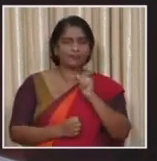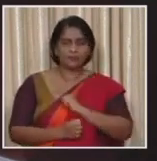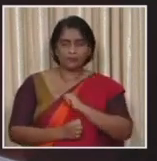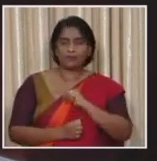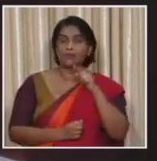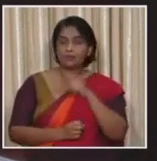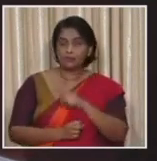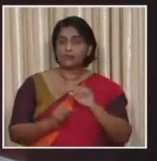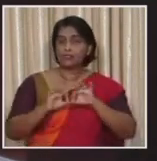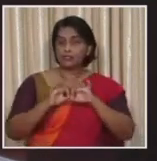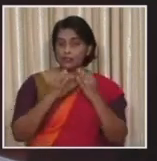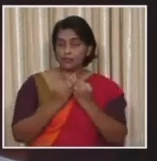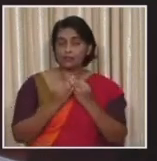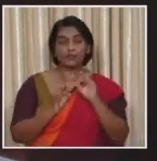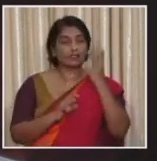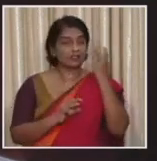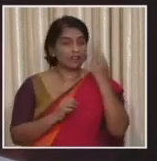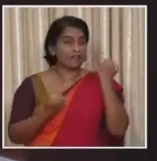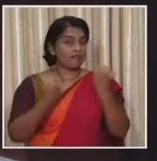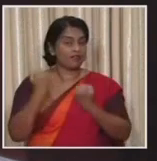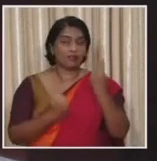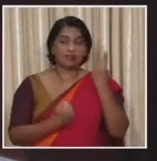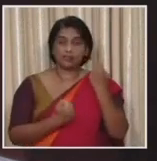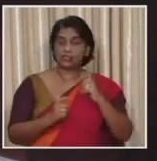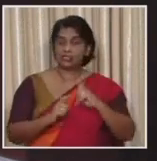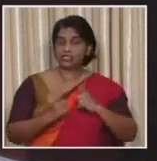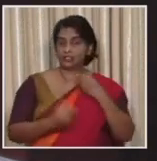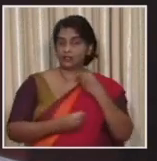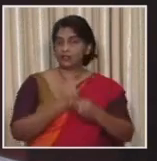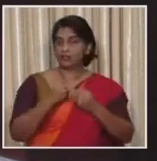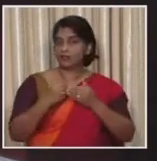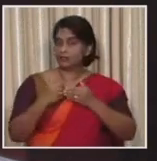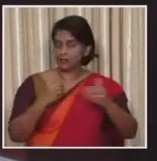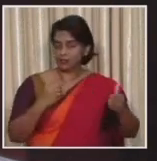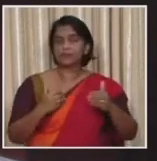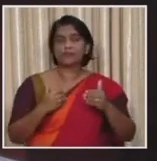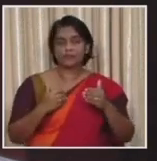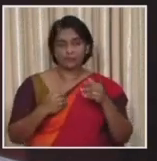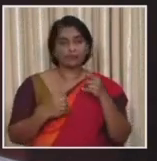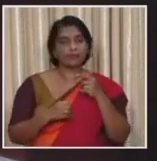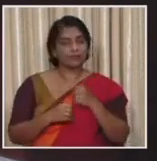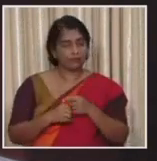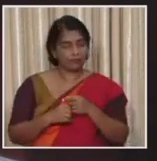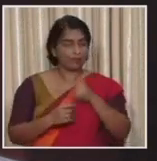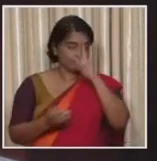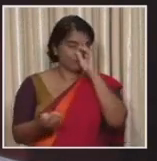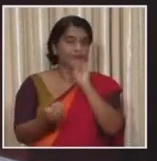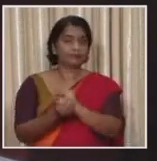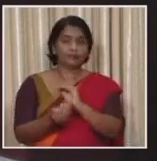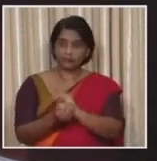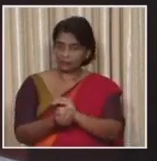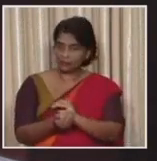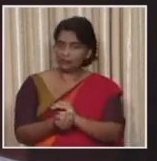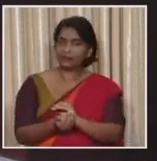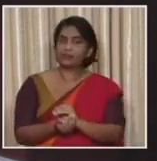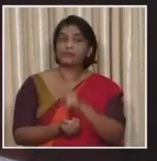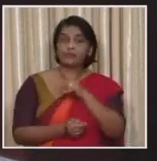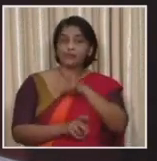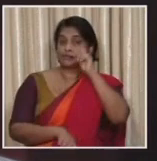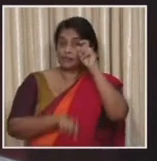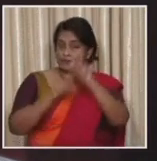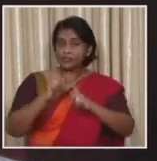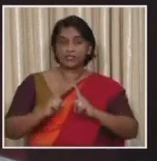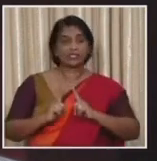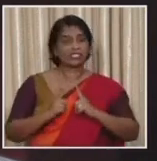මේ පවුල් 2000ක් වාහන 2000ක් ජීවනෝපාය කරගෙන ආපු මේ ජීවනෝපාය සුරක්ෂා කරමින් ඒ මිනිසුන්ගේ